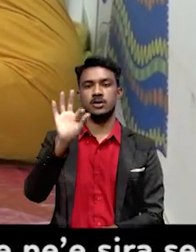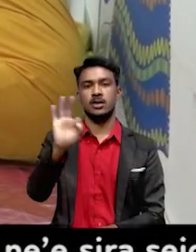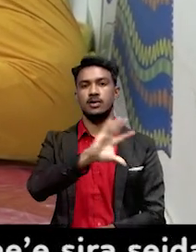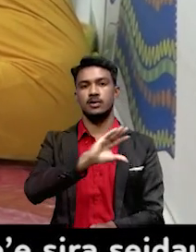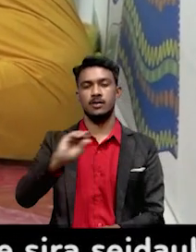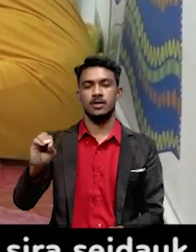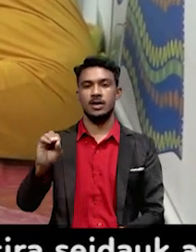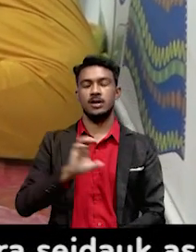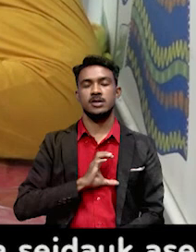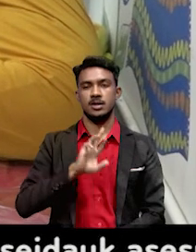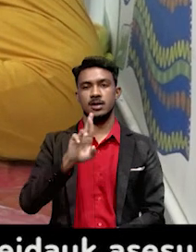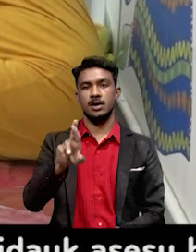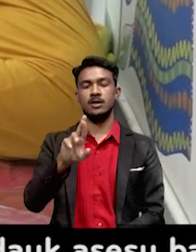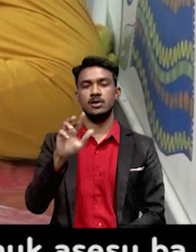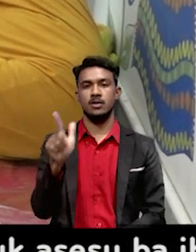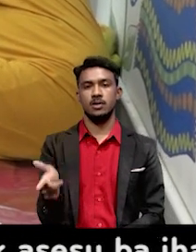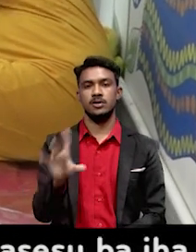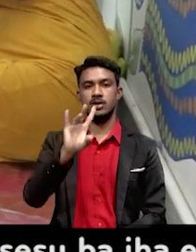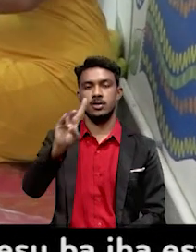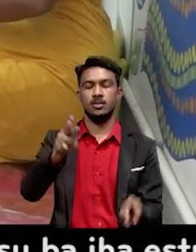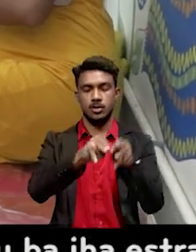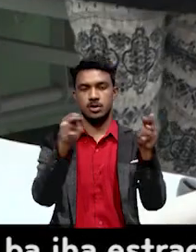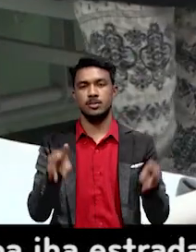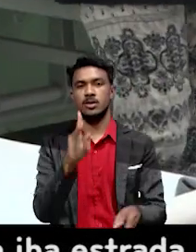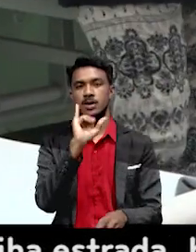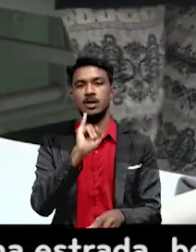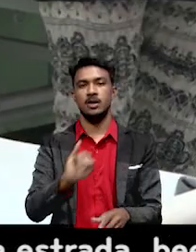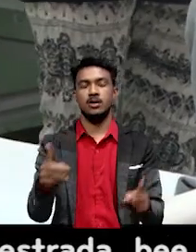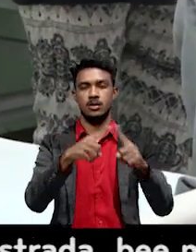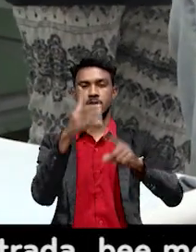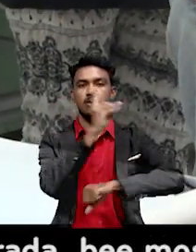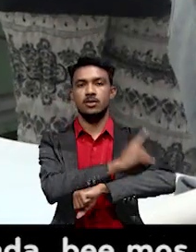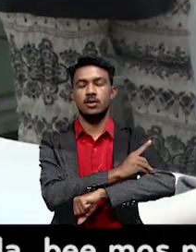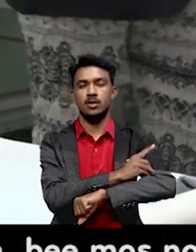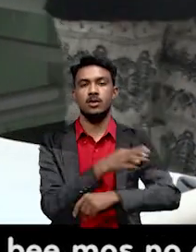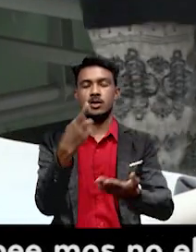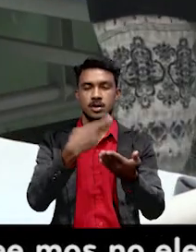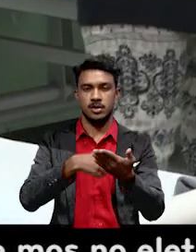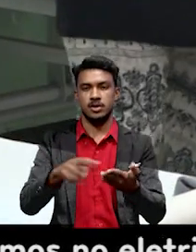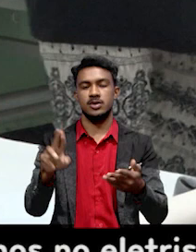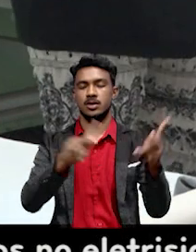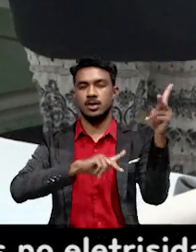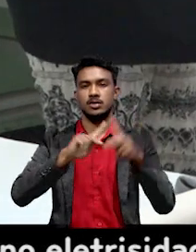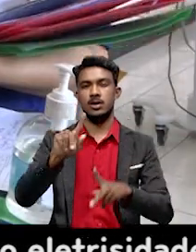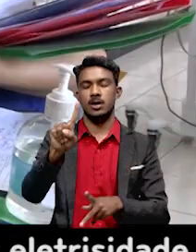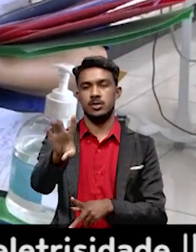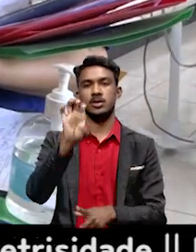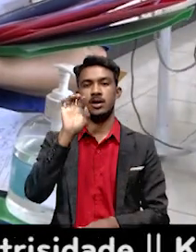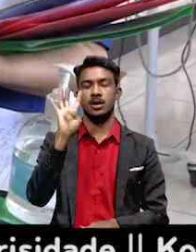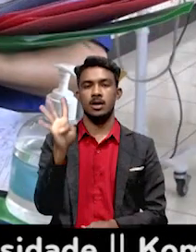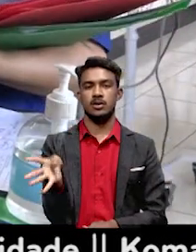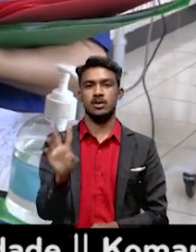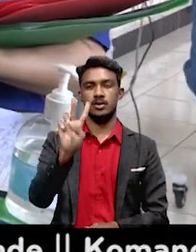nulo resinhitu. Munisípiu Díli to ohin loron relata ona caso atus ida hat nulo resin rua no obitu ida.